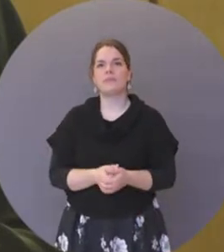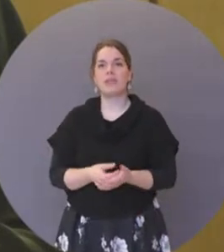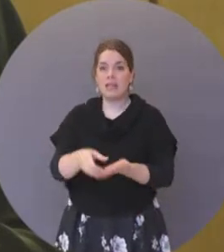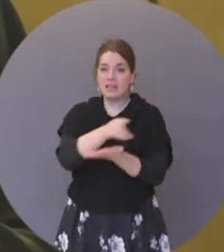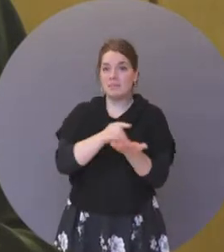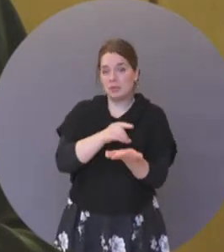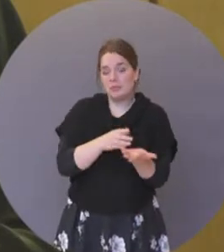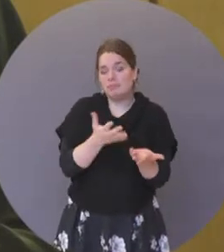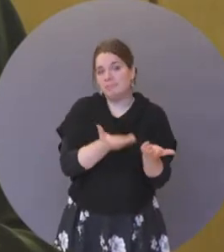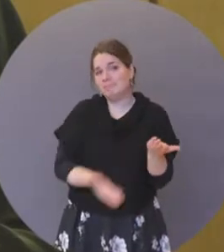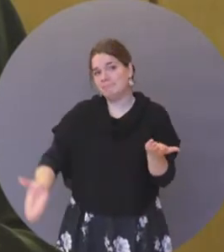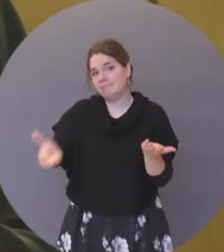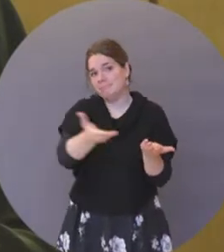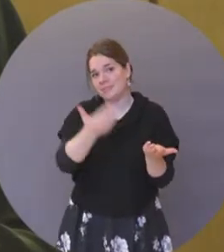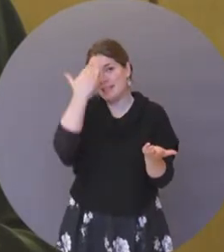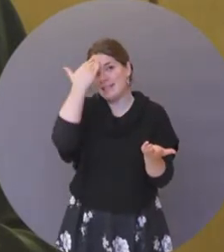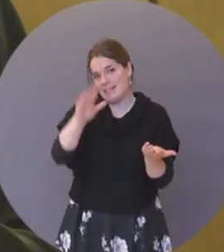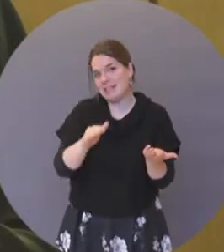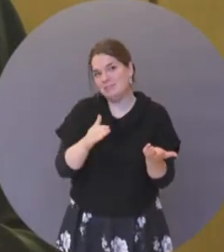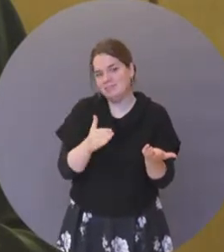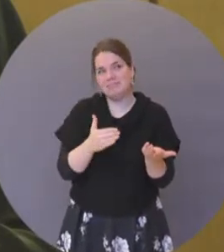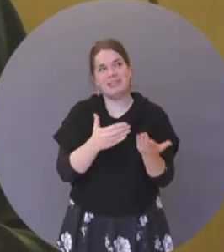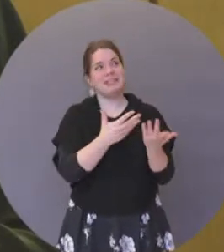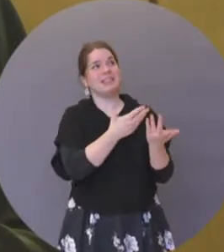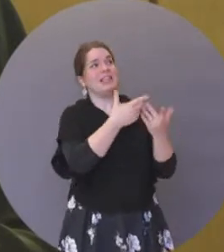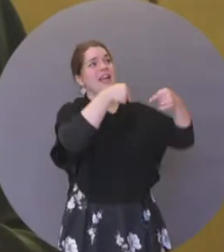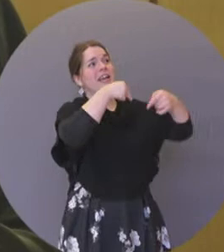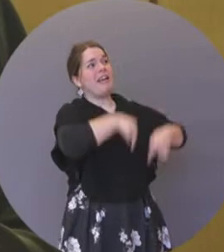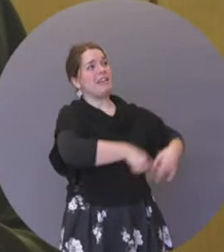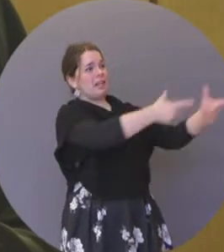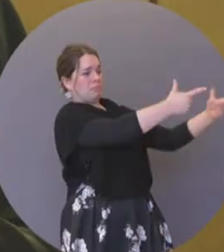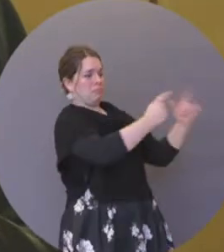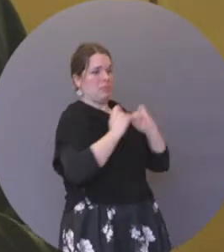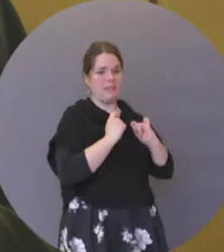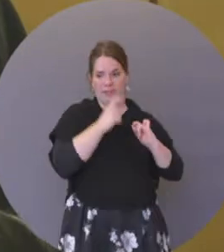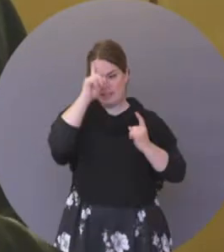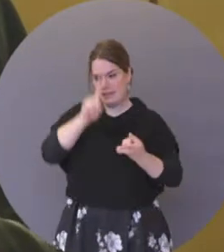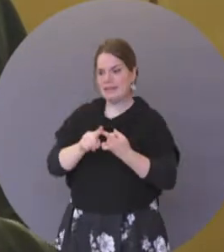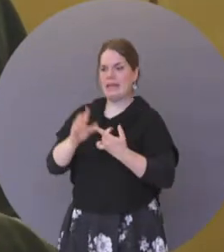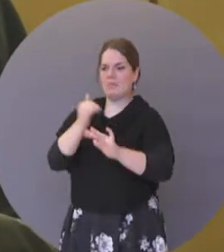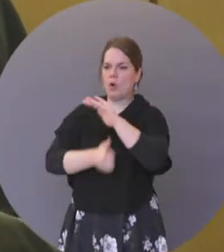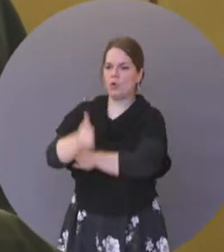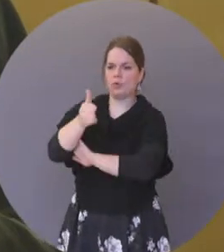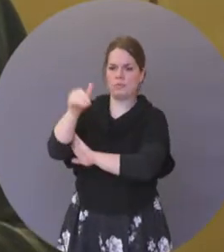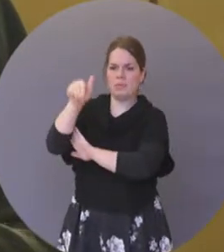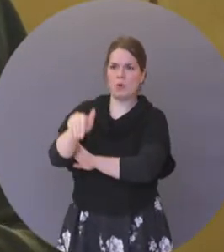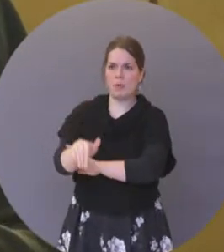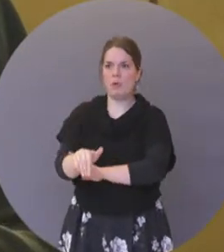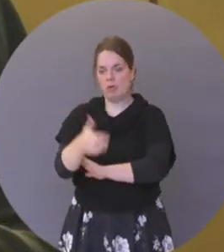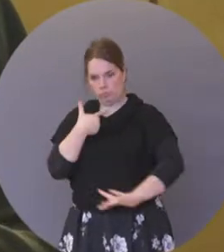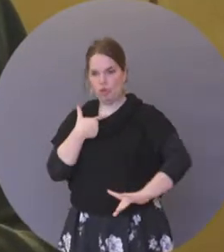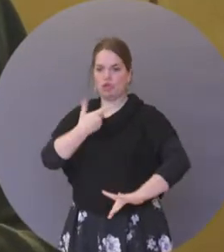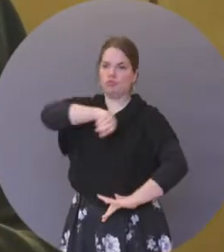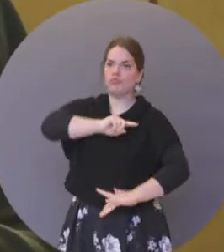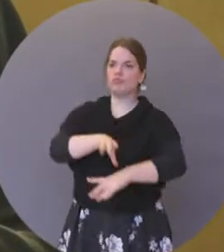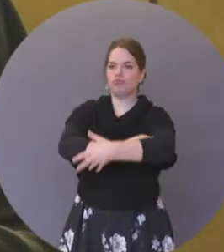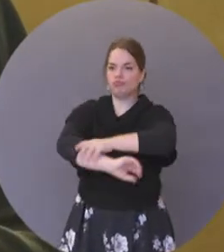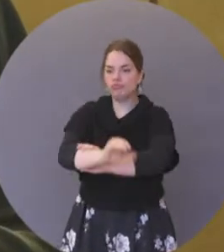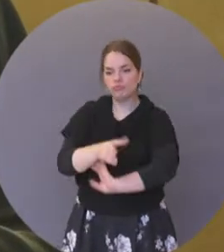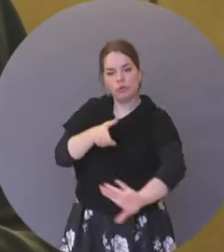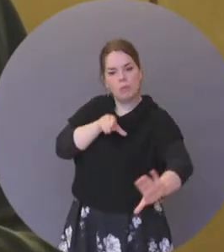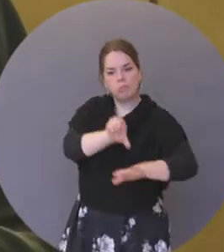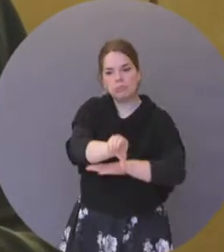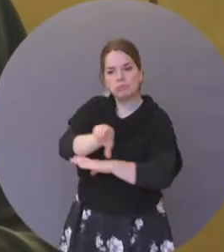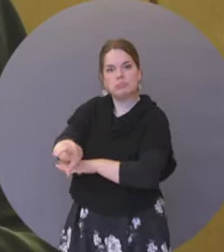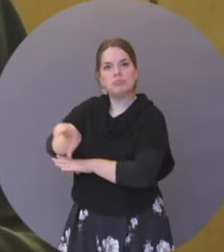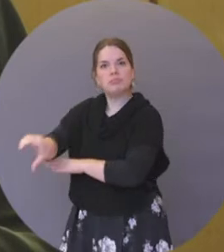principal voulu par la loi pour agir sur les effets de la perte d'autonomie il instruit versent et finance en partie la